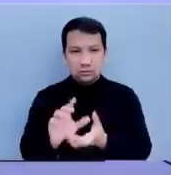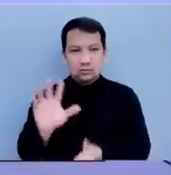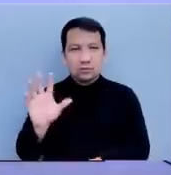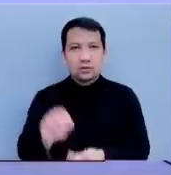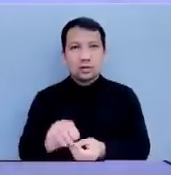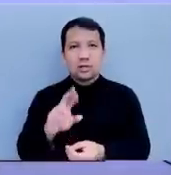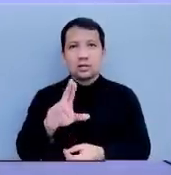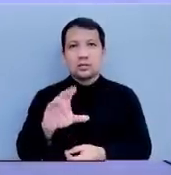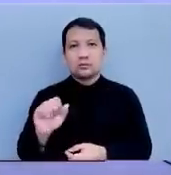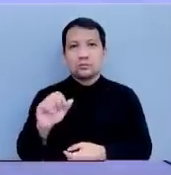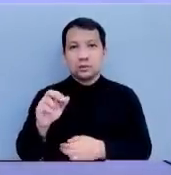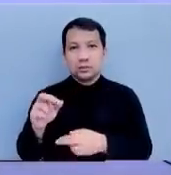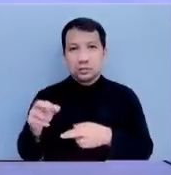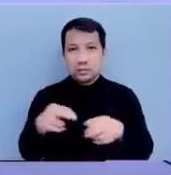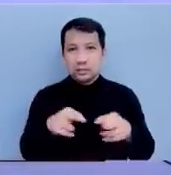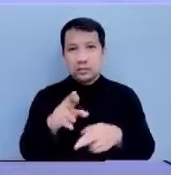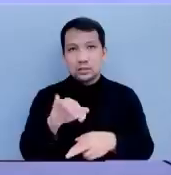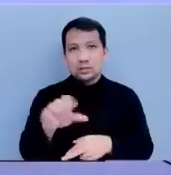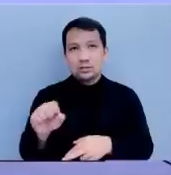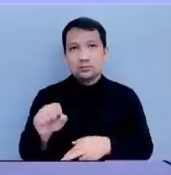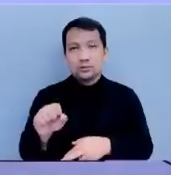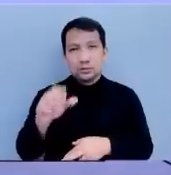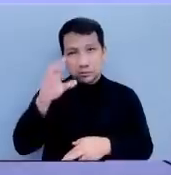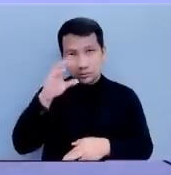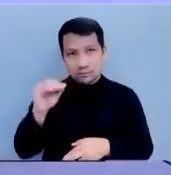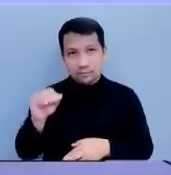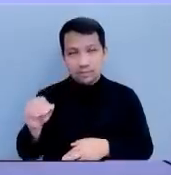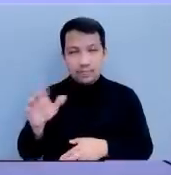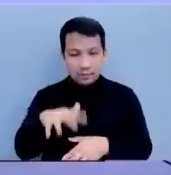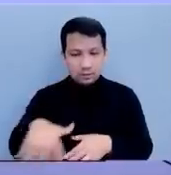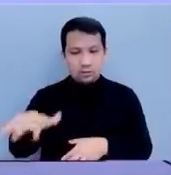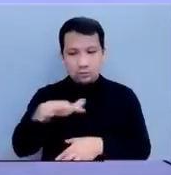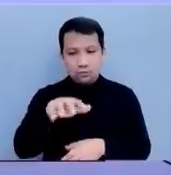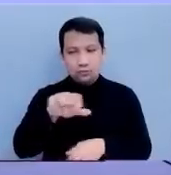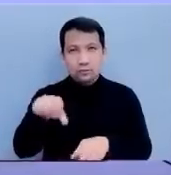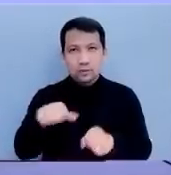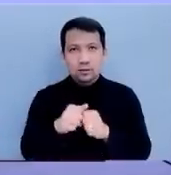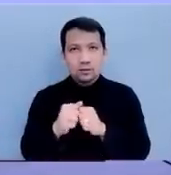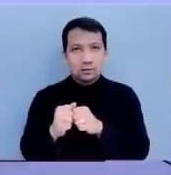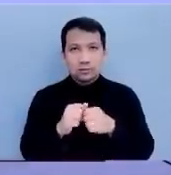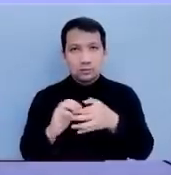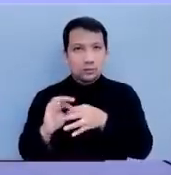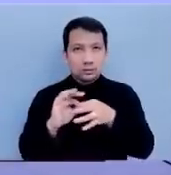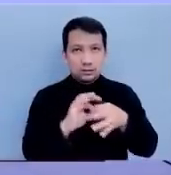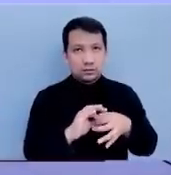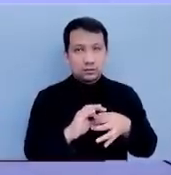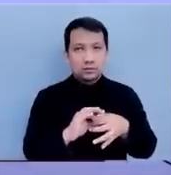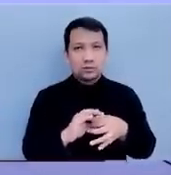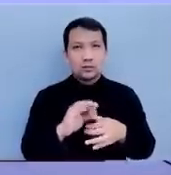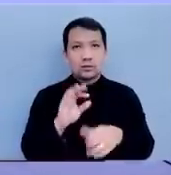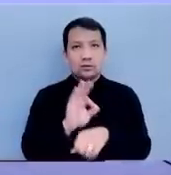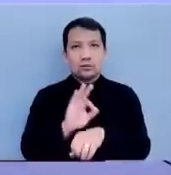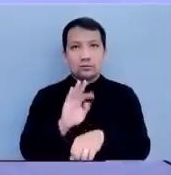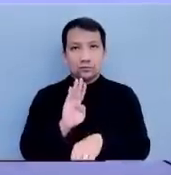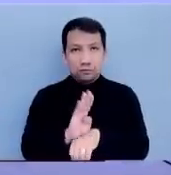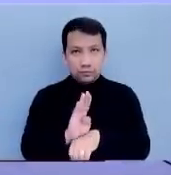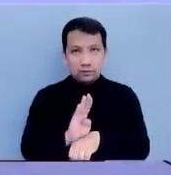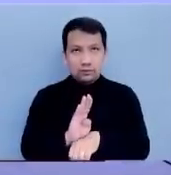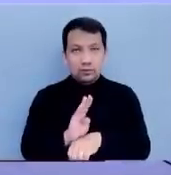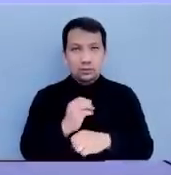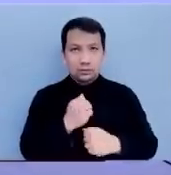o Riverside Enlisted Men's Barrio. Lahat po sila nakadikit ang bituka sa Fort Bonifacio